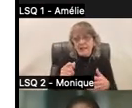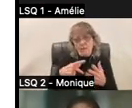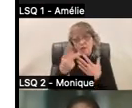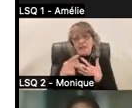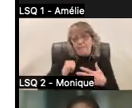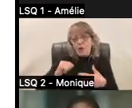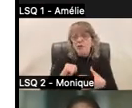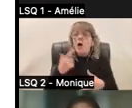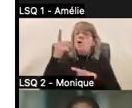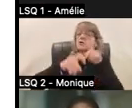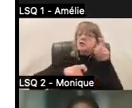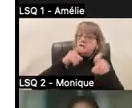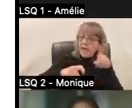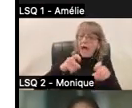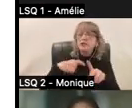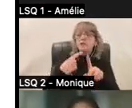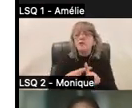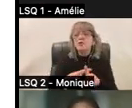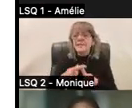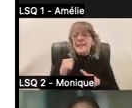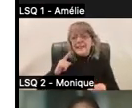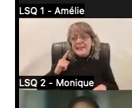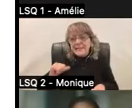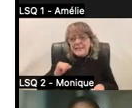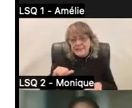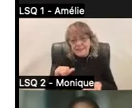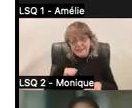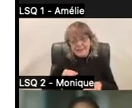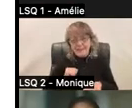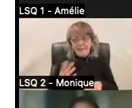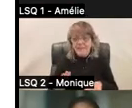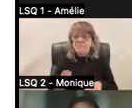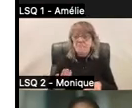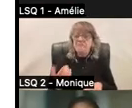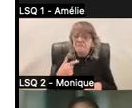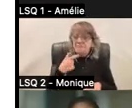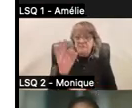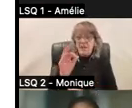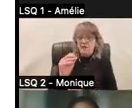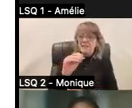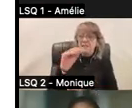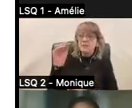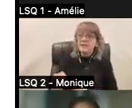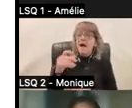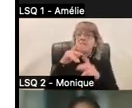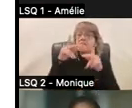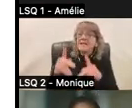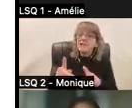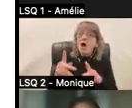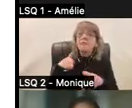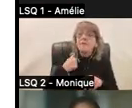du sondage du test pilote, ont montré que plus de 90 des personnes